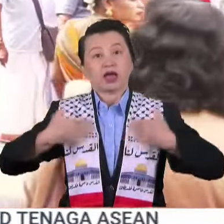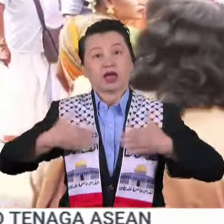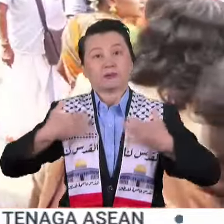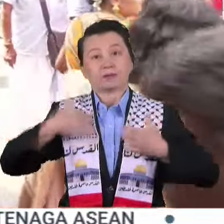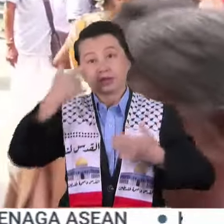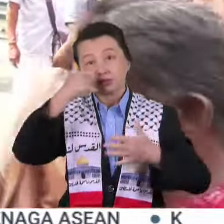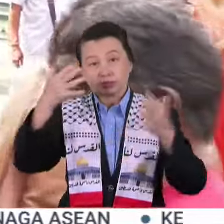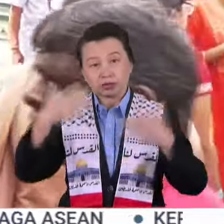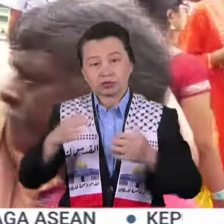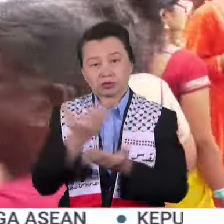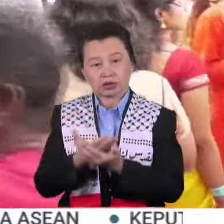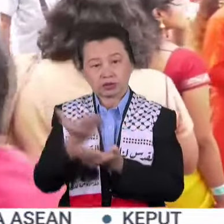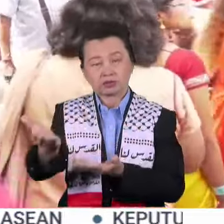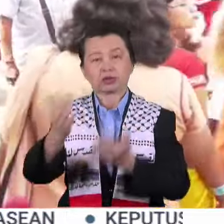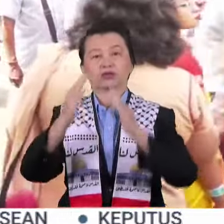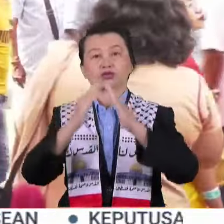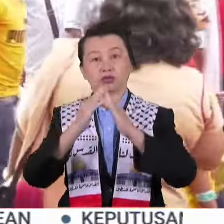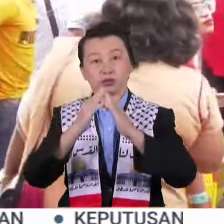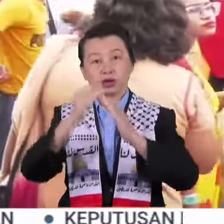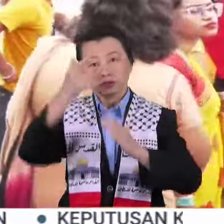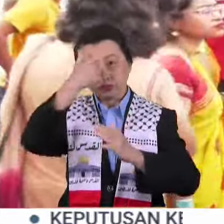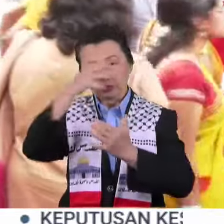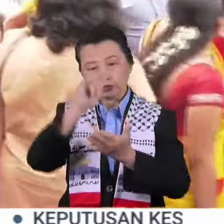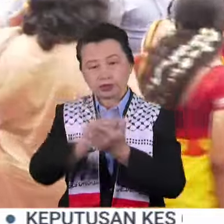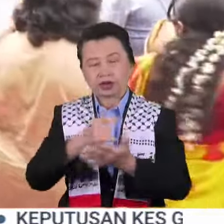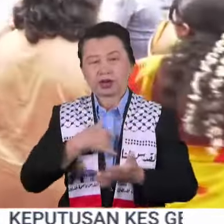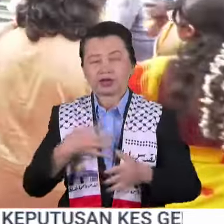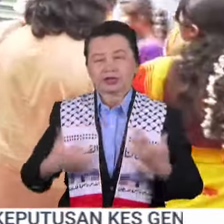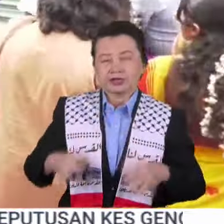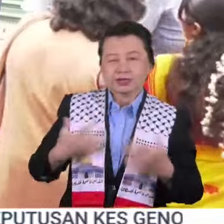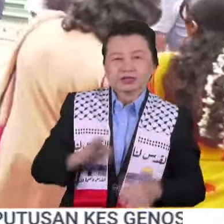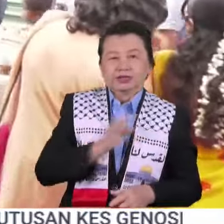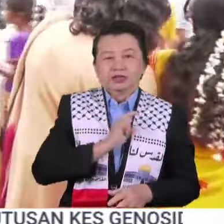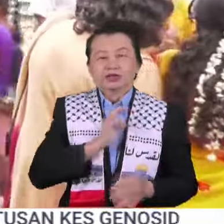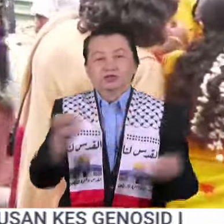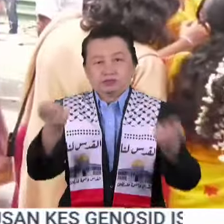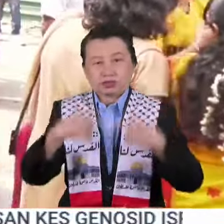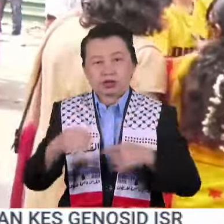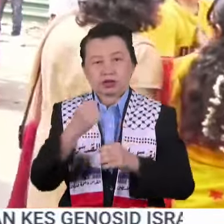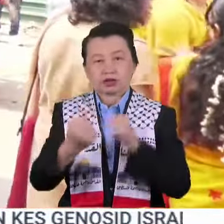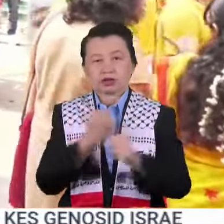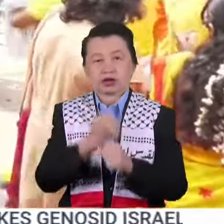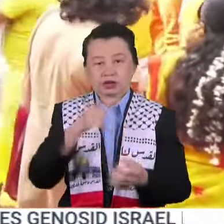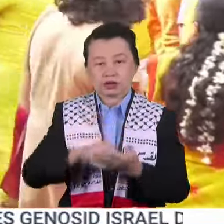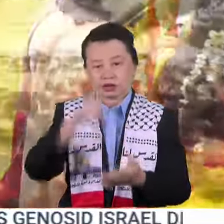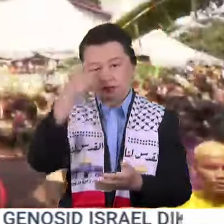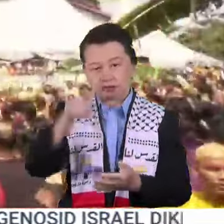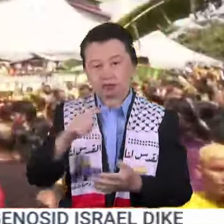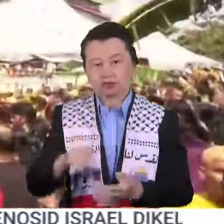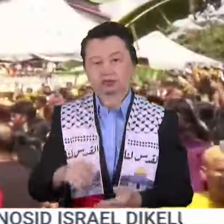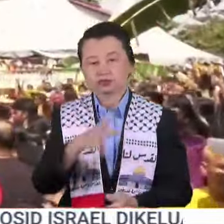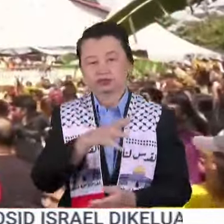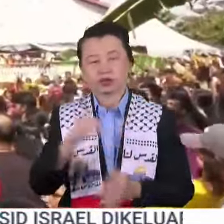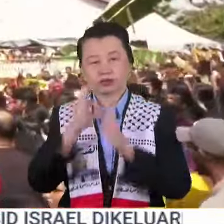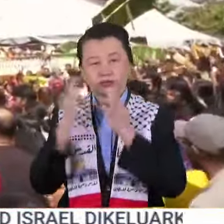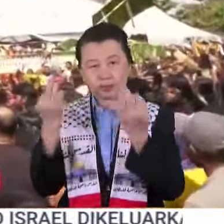so itu yang saya datang excited untuk tahun ni. Terutama untuk saya lah dengan family saya.